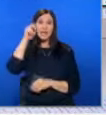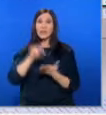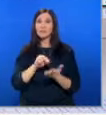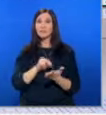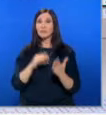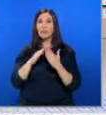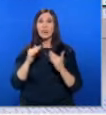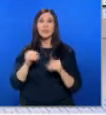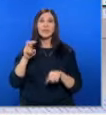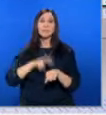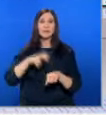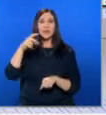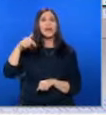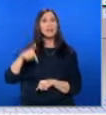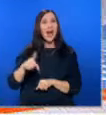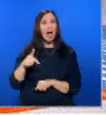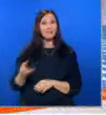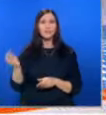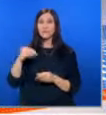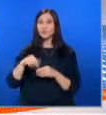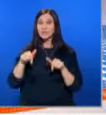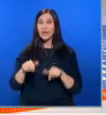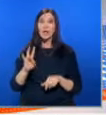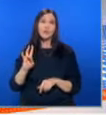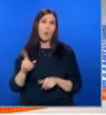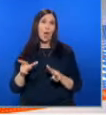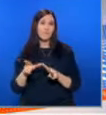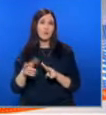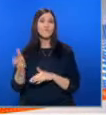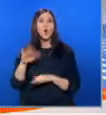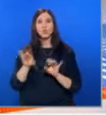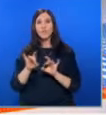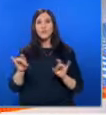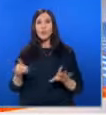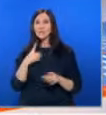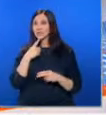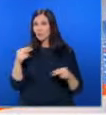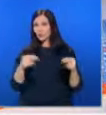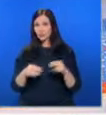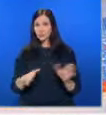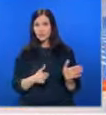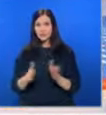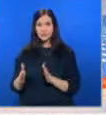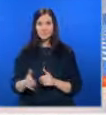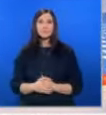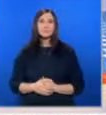на Сметната палата Димитър Главчев. Включваме сега Николай Минков с още информация за консултациите.